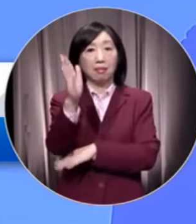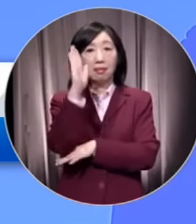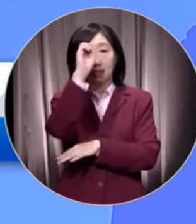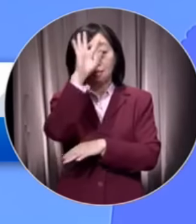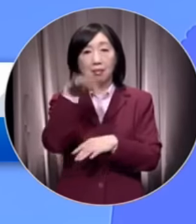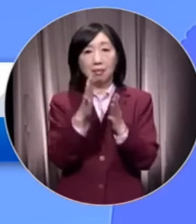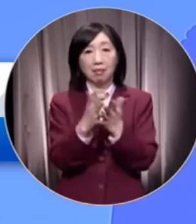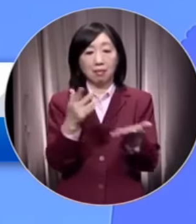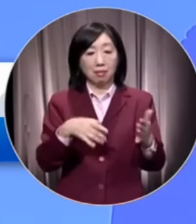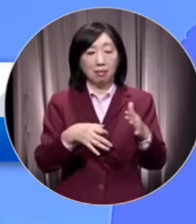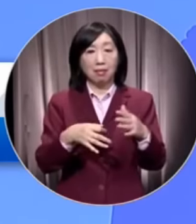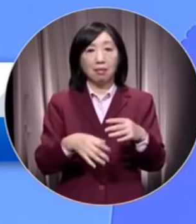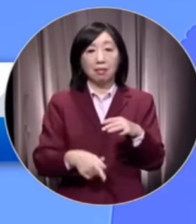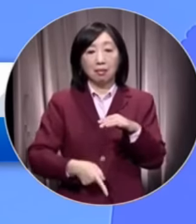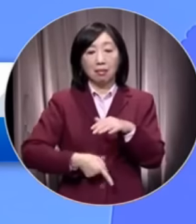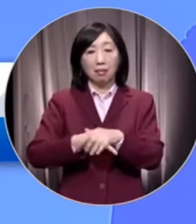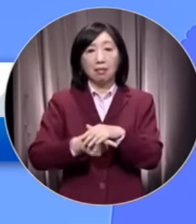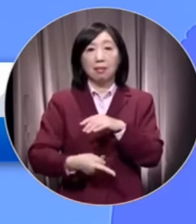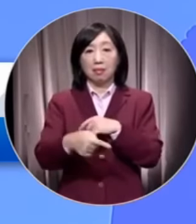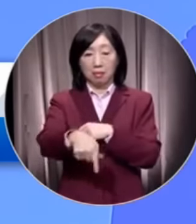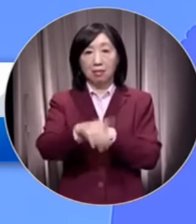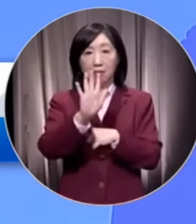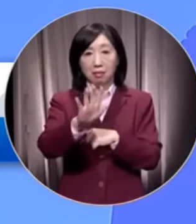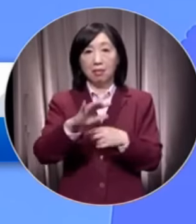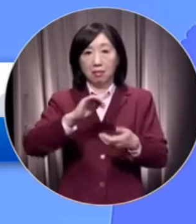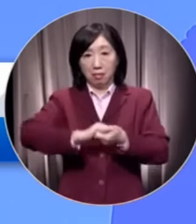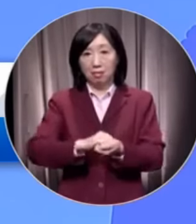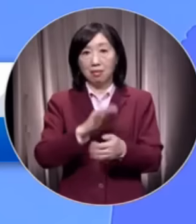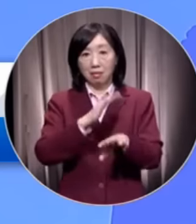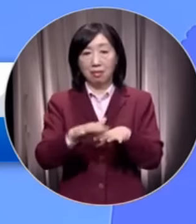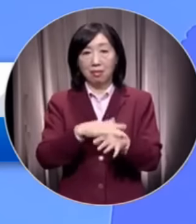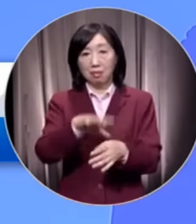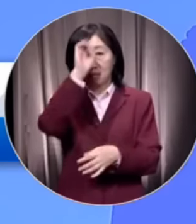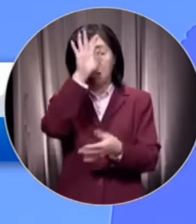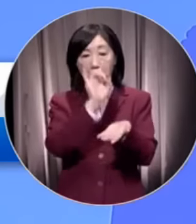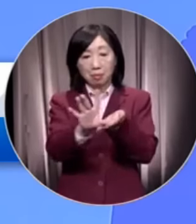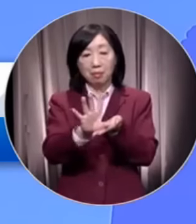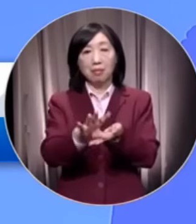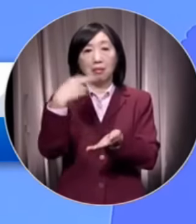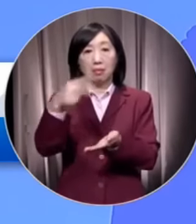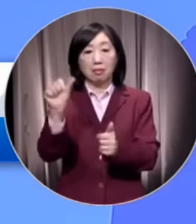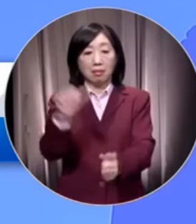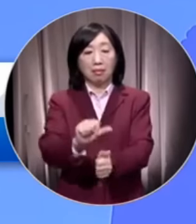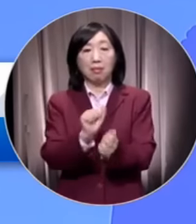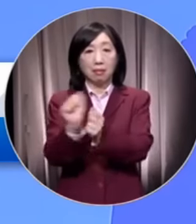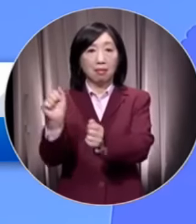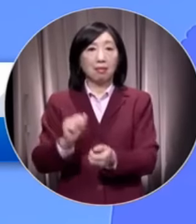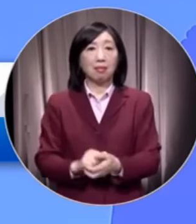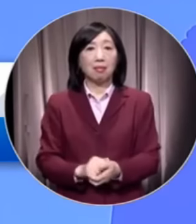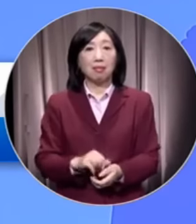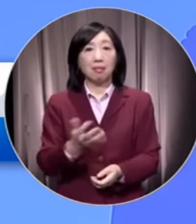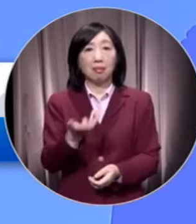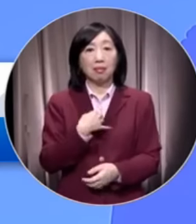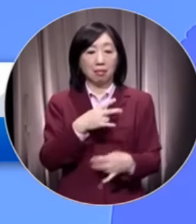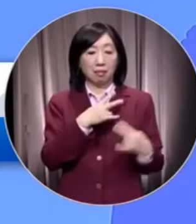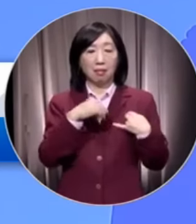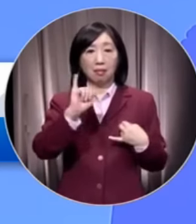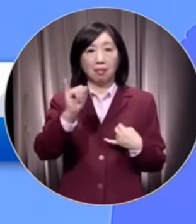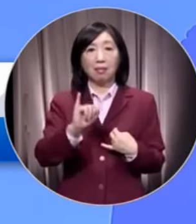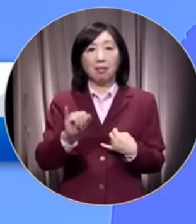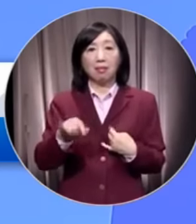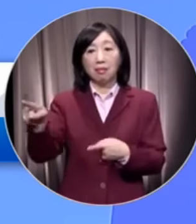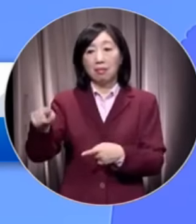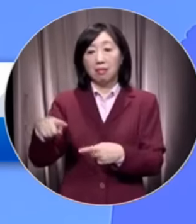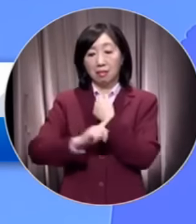贿选，一律开除党籍，或者是严格的查办。那我们看到，刚刚蔡主席已经未审